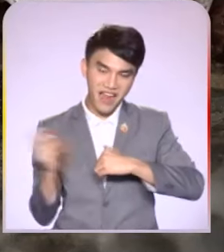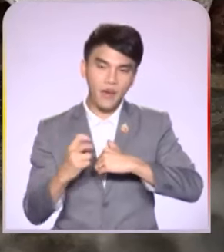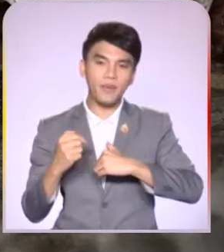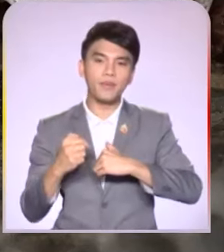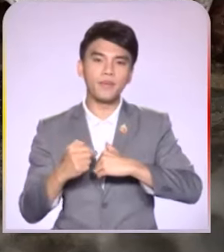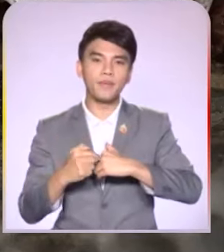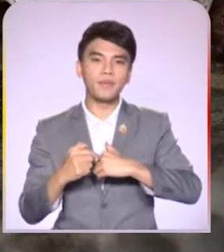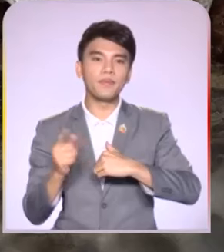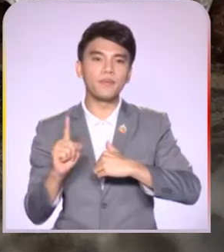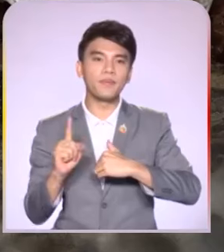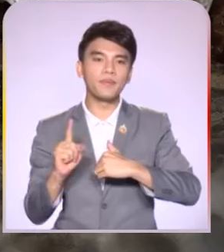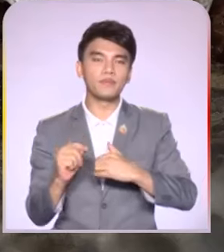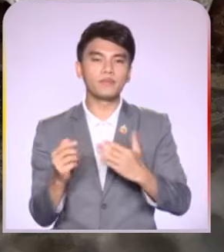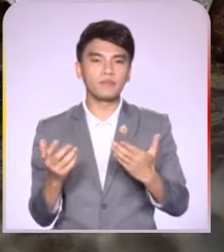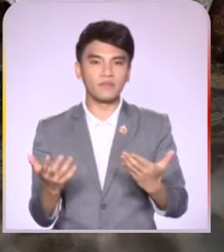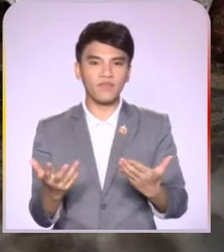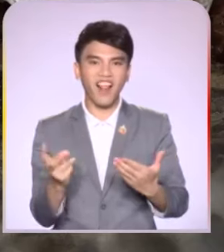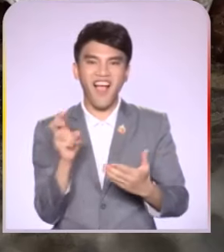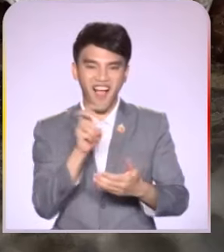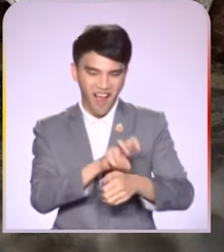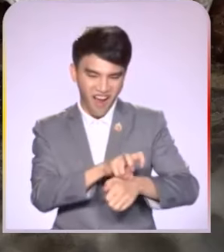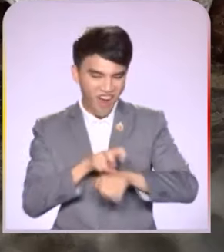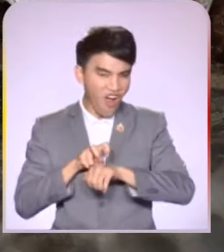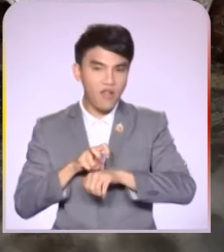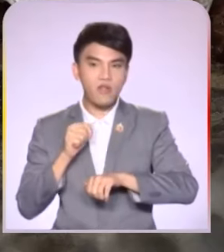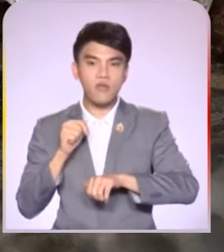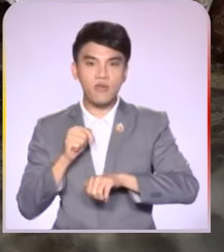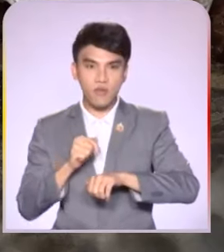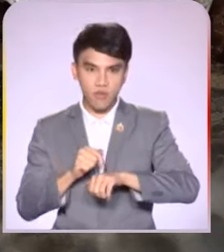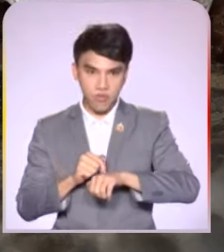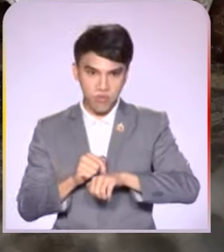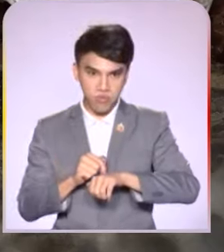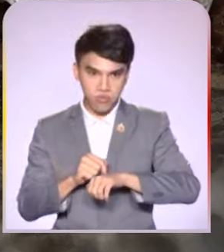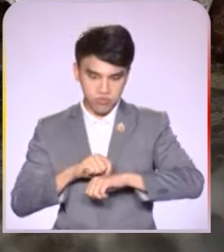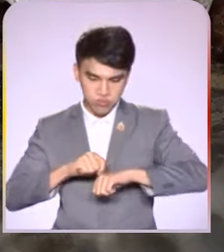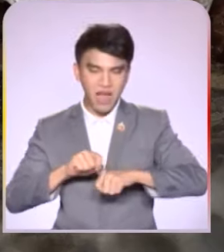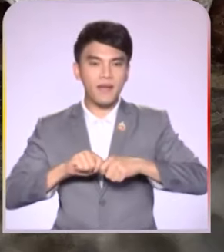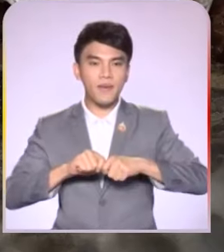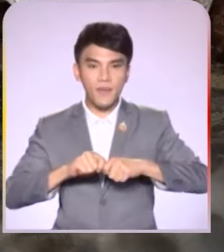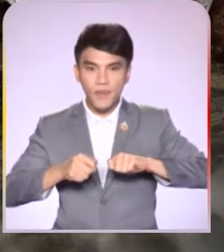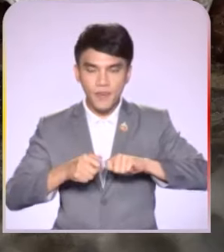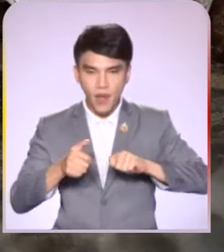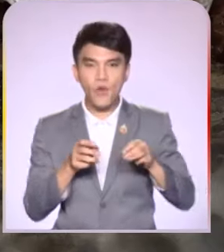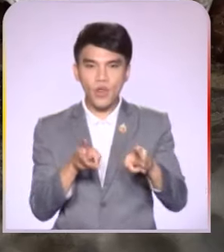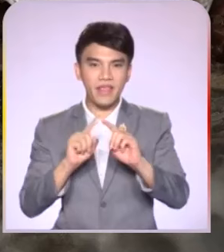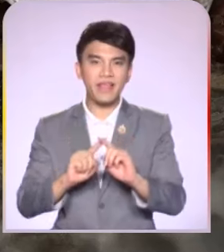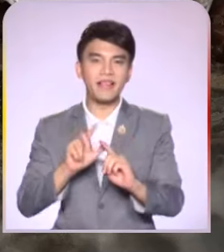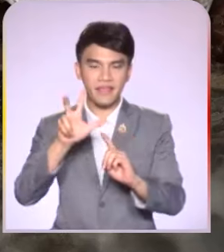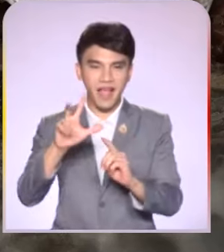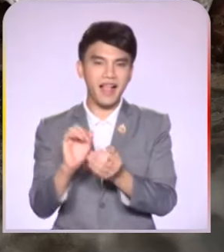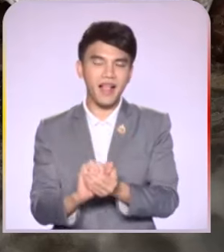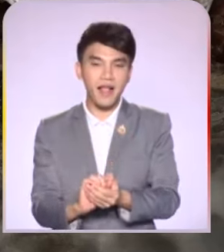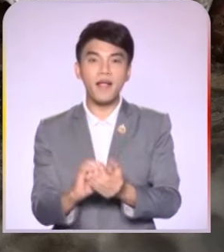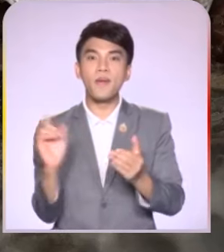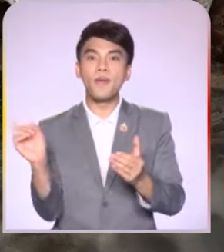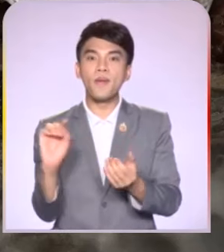ไปแล้วคุณกระชากมันออกมาฟันของมันเนี่ยค่อนข้างจะแหลมคมมันอาจจะเกิดเป็นแผลชะกันได้ส่วนวิธีที่3ก็คือเหมือนที่ป้าทำเ